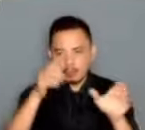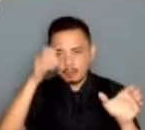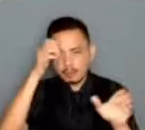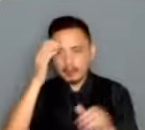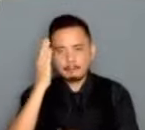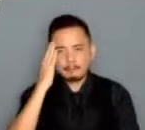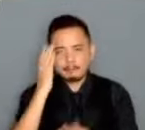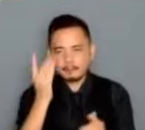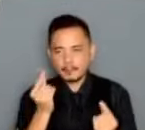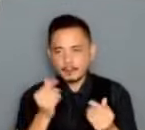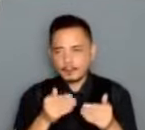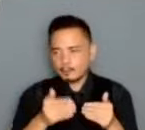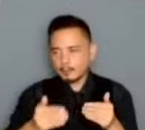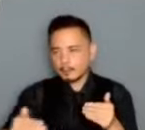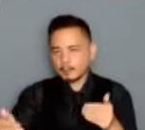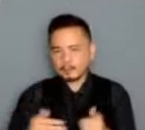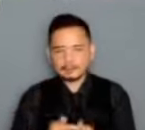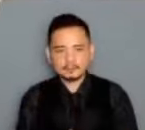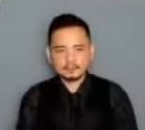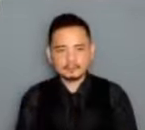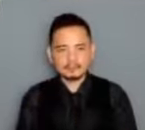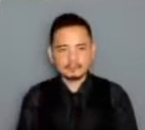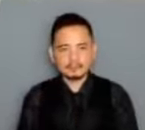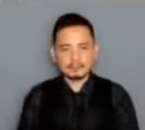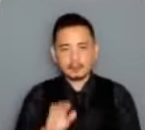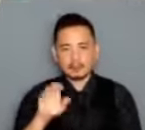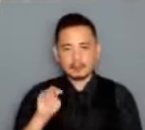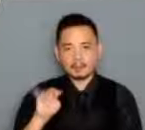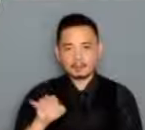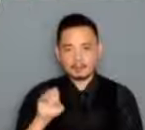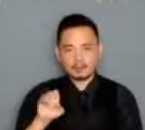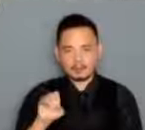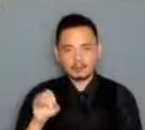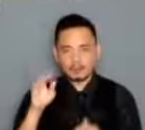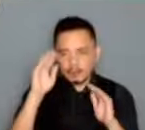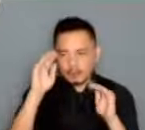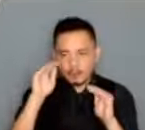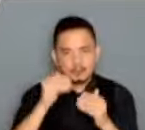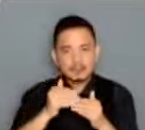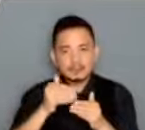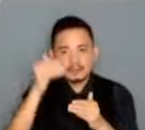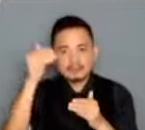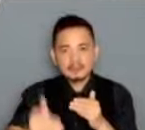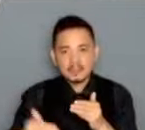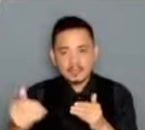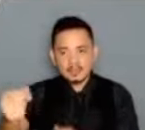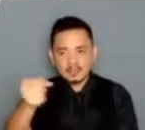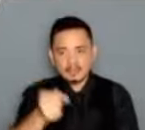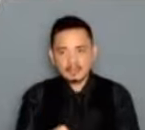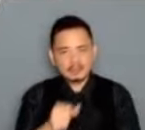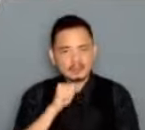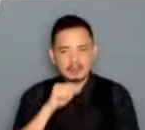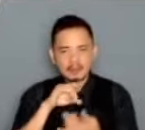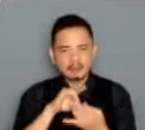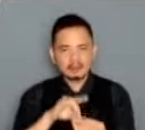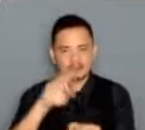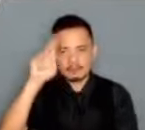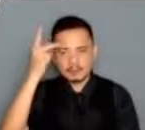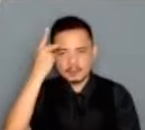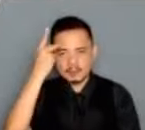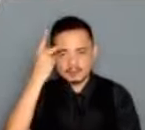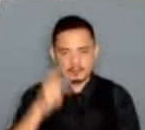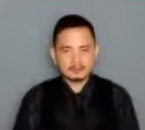Dignity Coalition Chairperson Benjo Basas, sana hindi politiko ang susunod na kalihim. Nangihinayang naman daw si Willie Rodriguez,